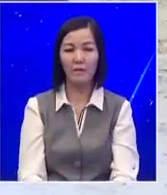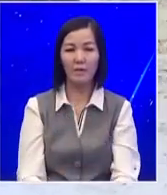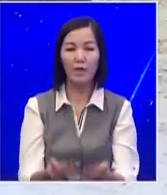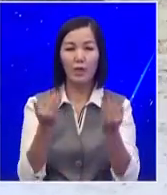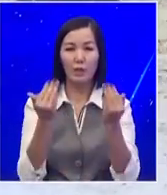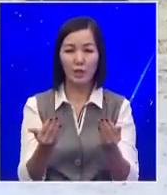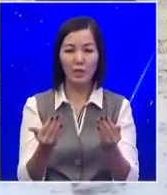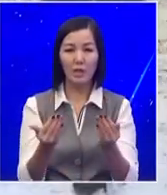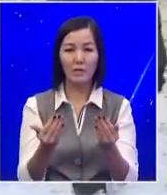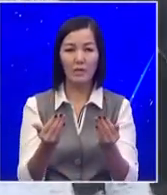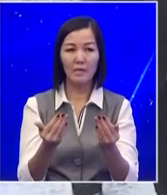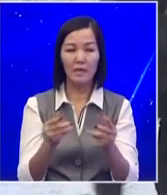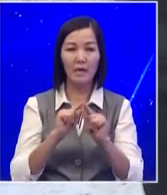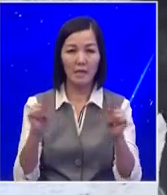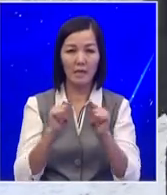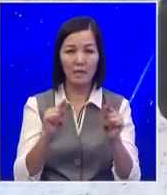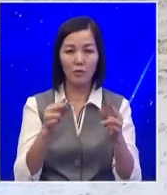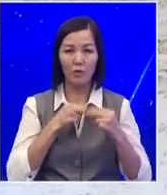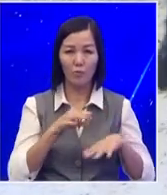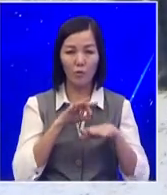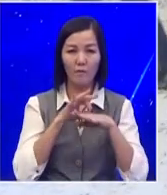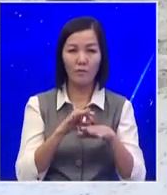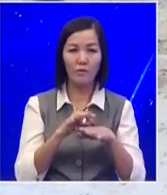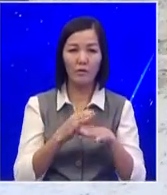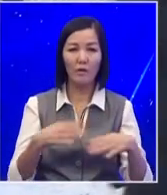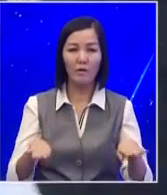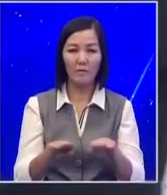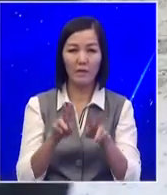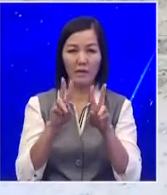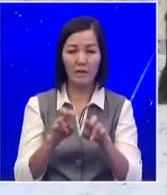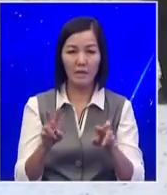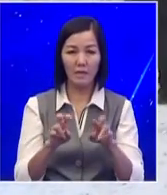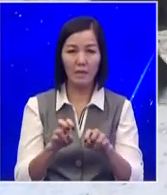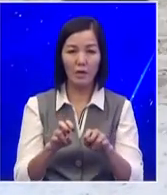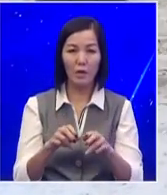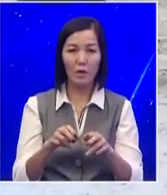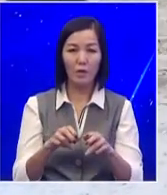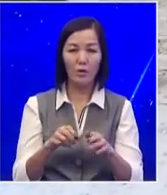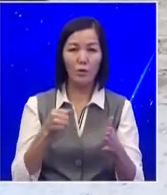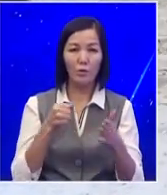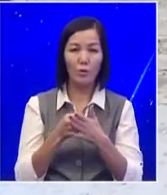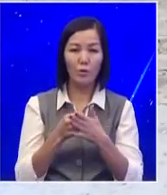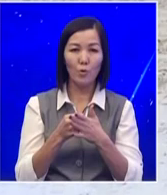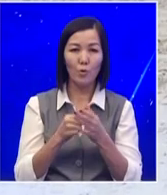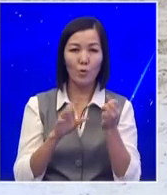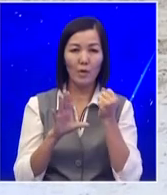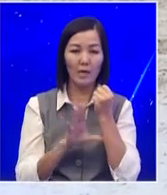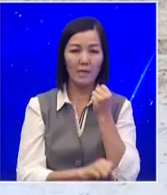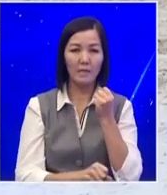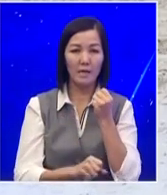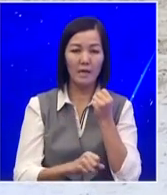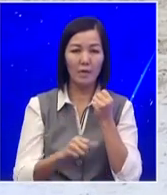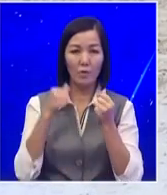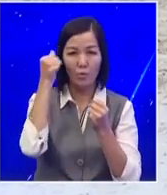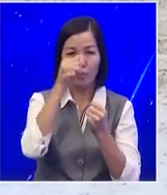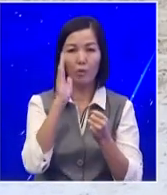Сейчас ведется агитационная работа, думаю, вот такие рейдовые мероприятия, поэтому, думаю, сейчас таких фактов